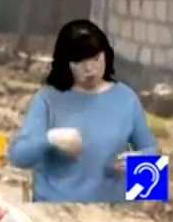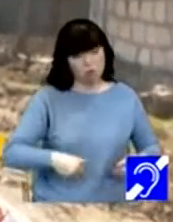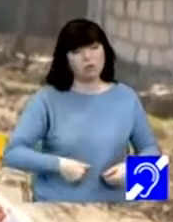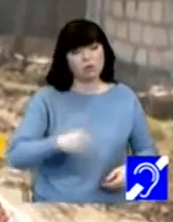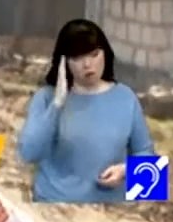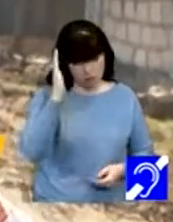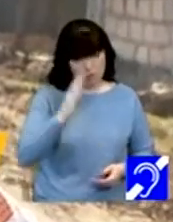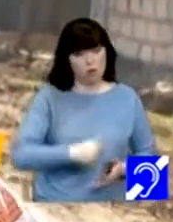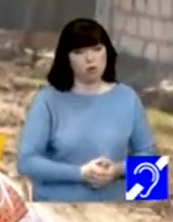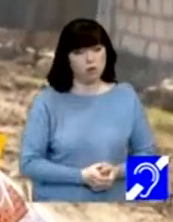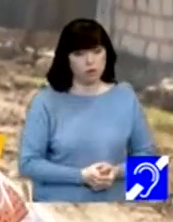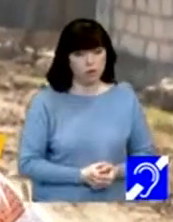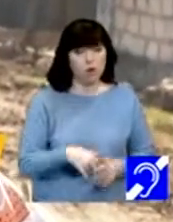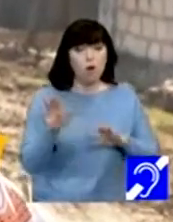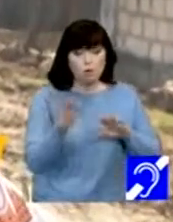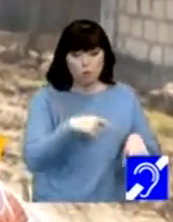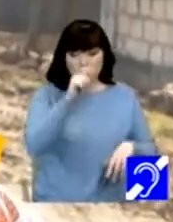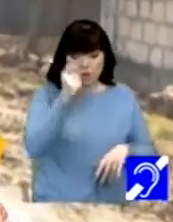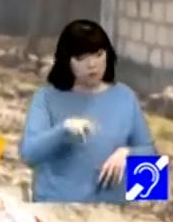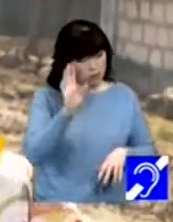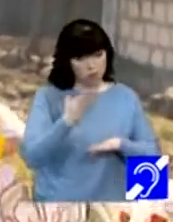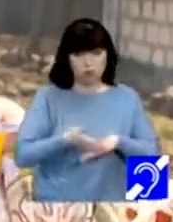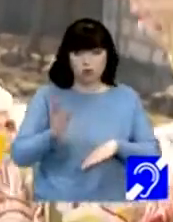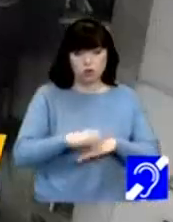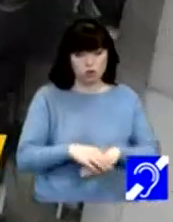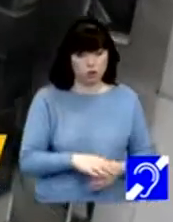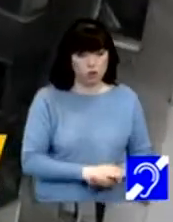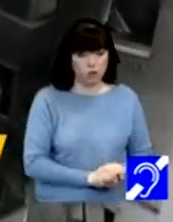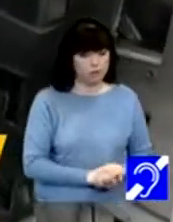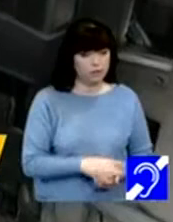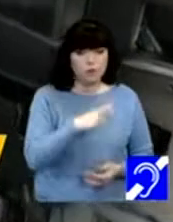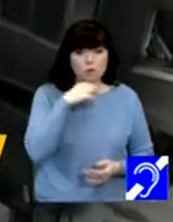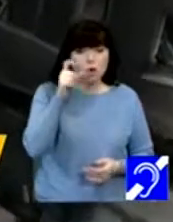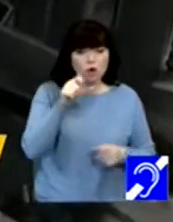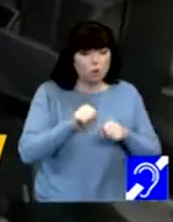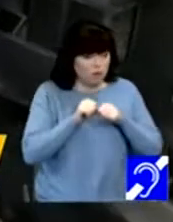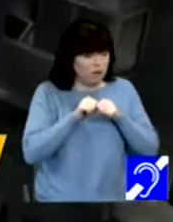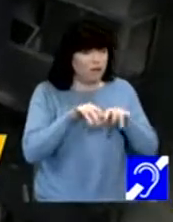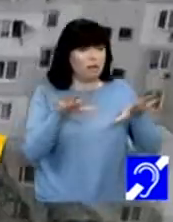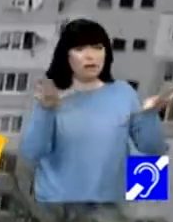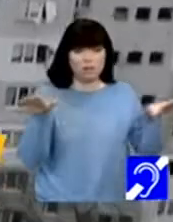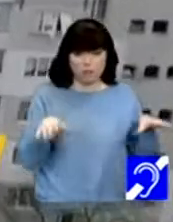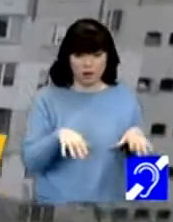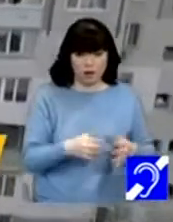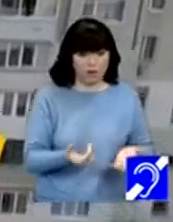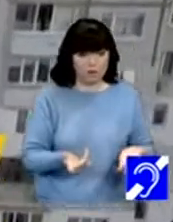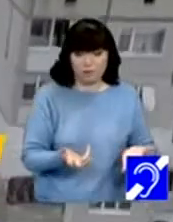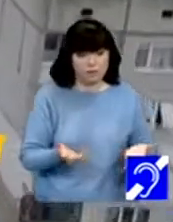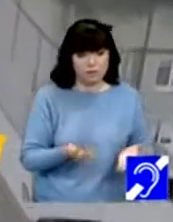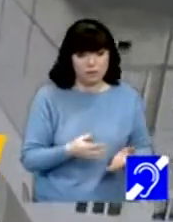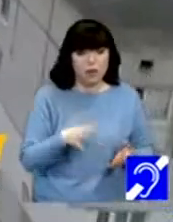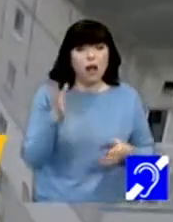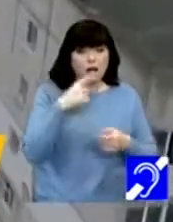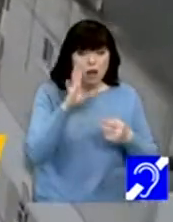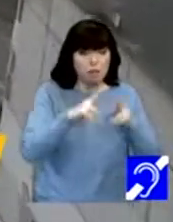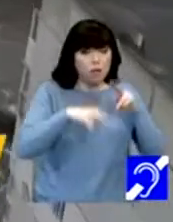arșii. Arșii după război s-a foame, arșii, că o grămadă de lume împrășchiet pe tot locul, duși sărașii. Știi? Și le pat